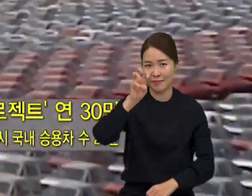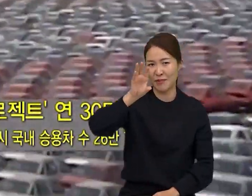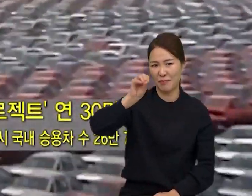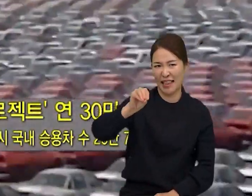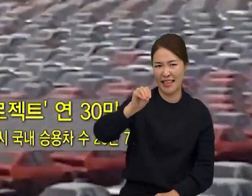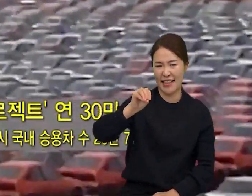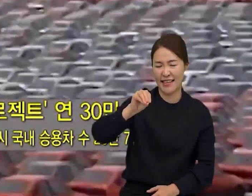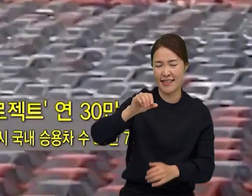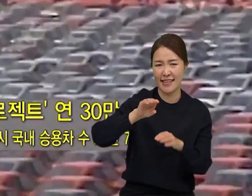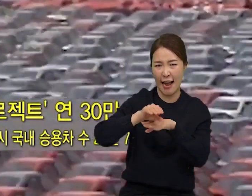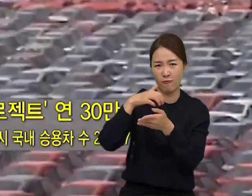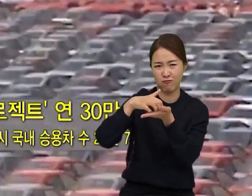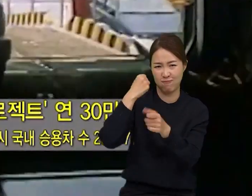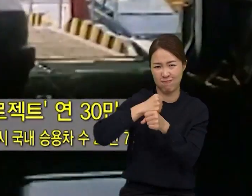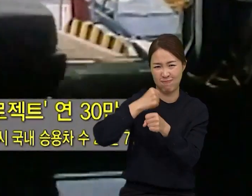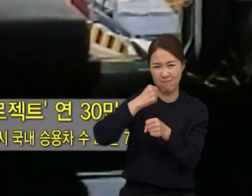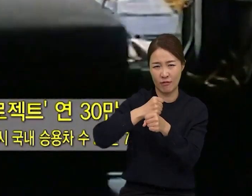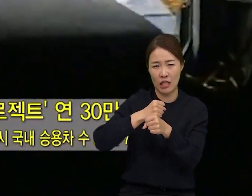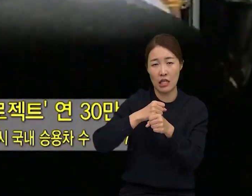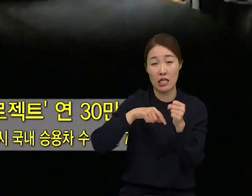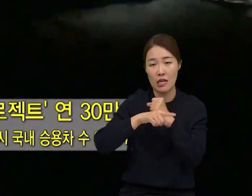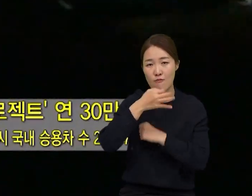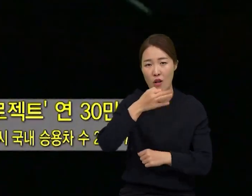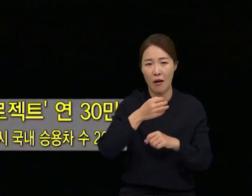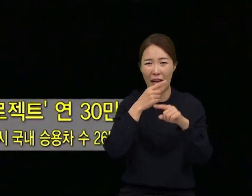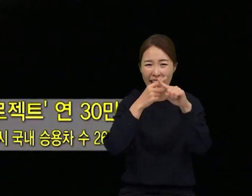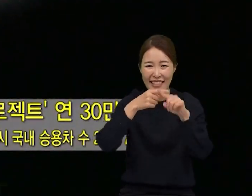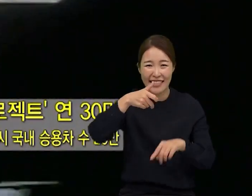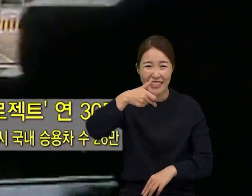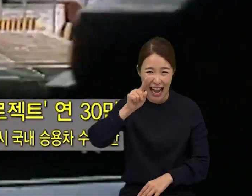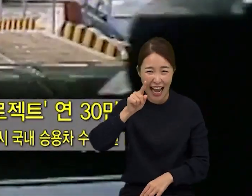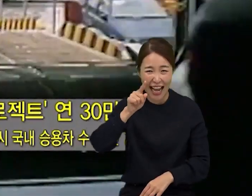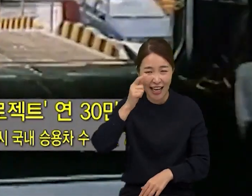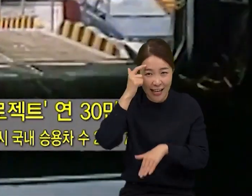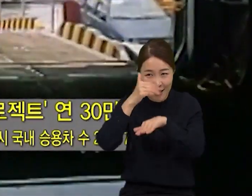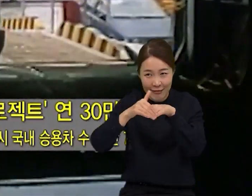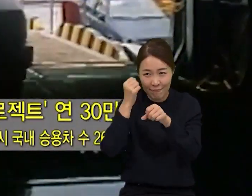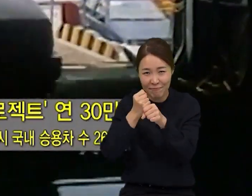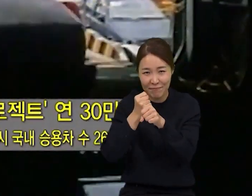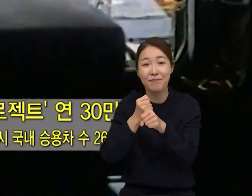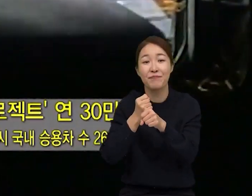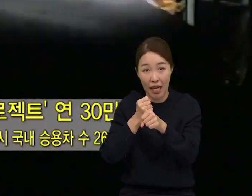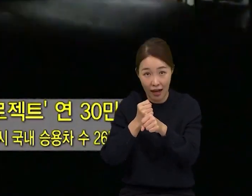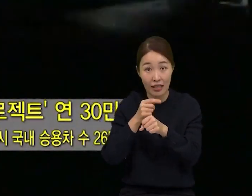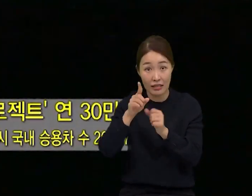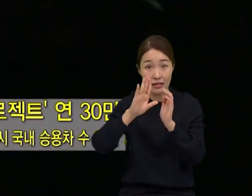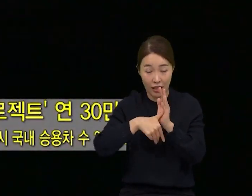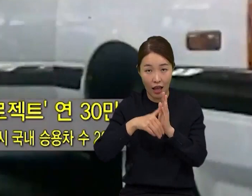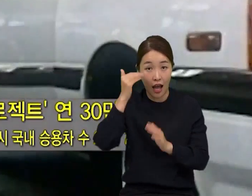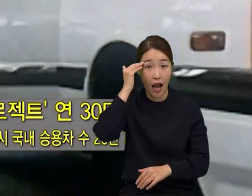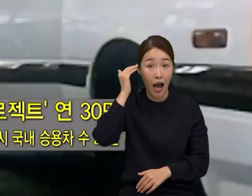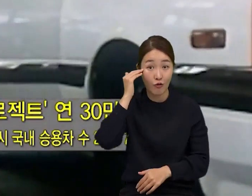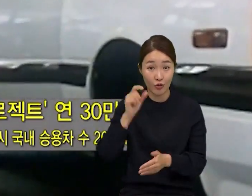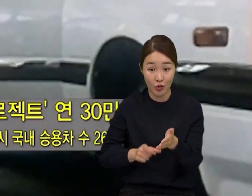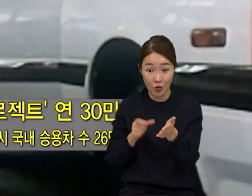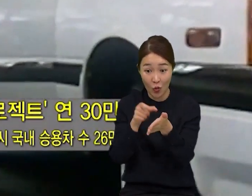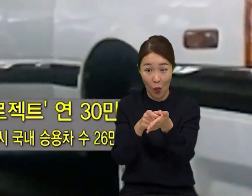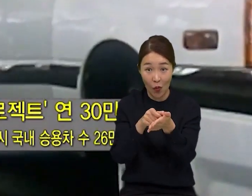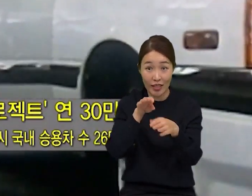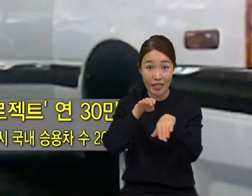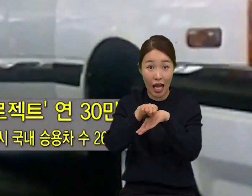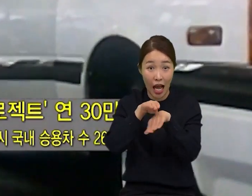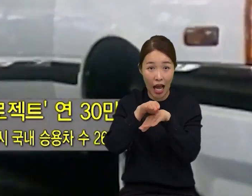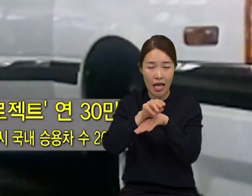계획, 일명 X카 프로젝트에 착수했다. 이는 당시 국내에 등록된 전체